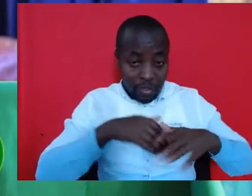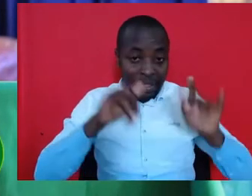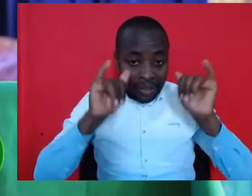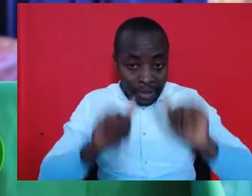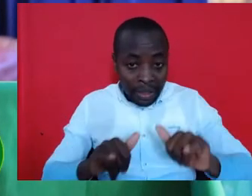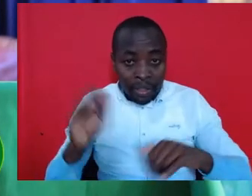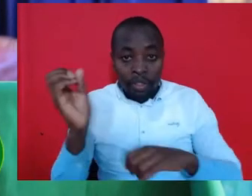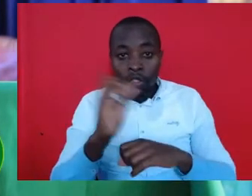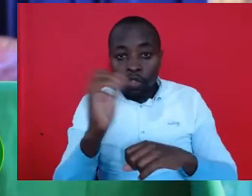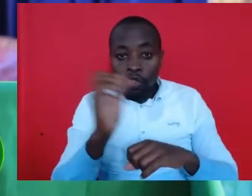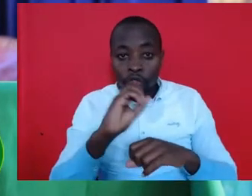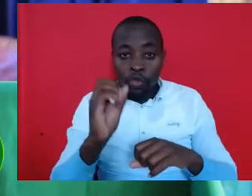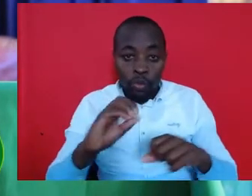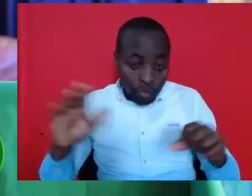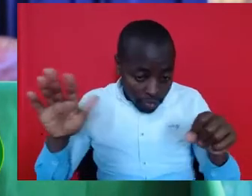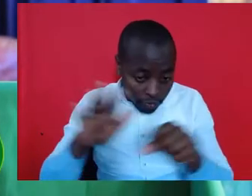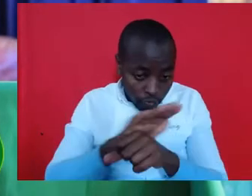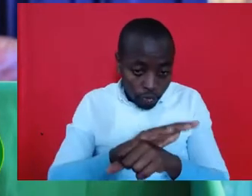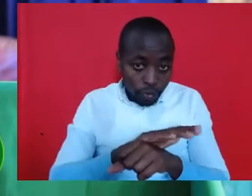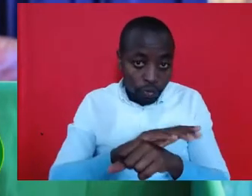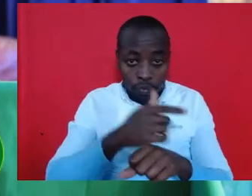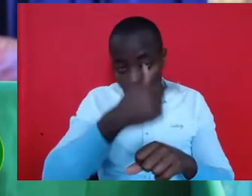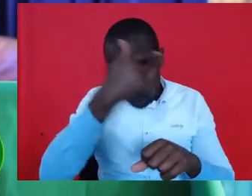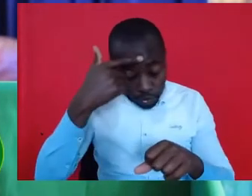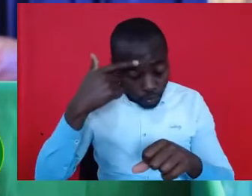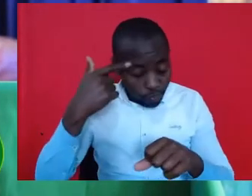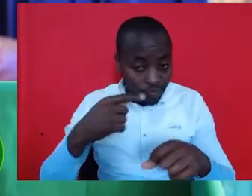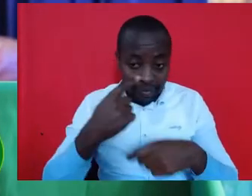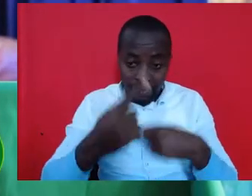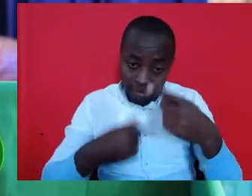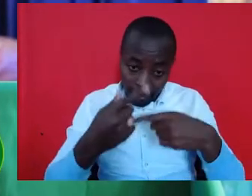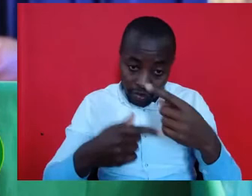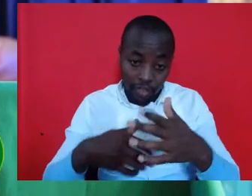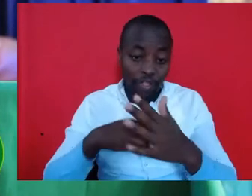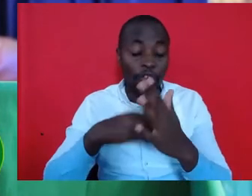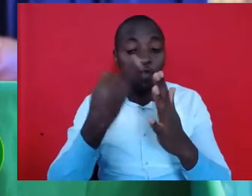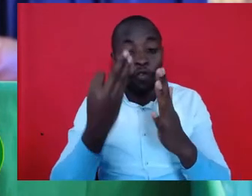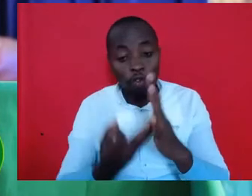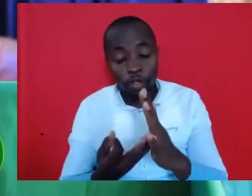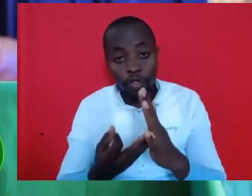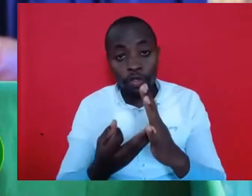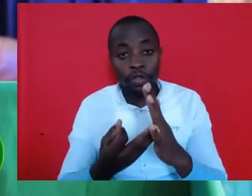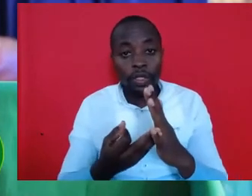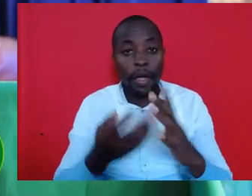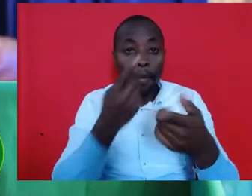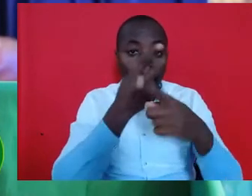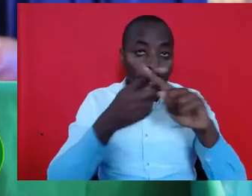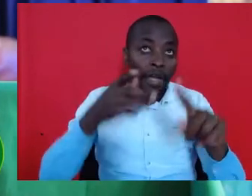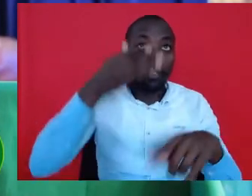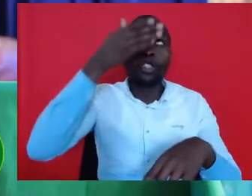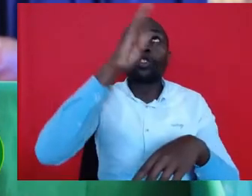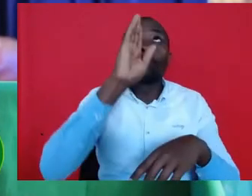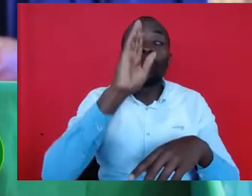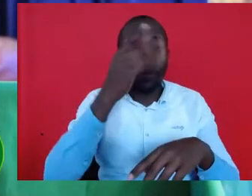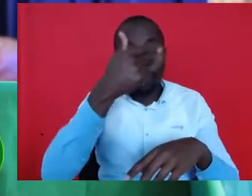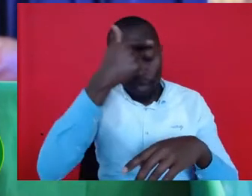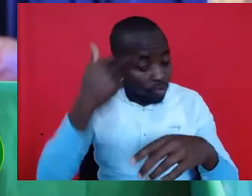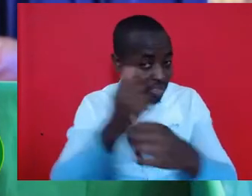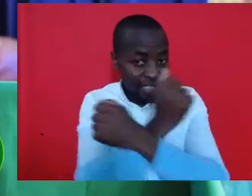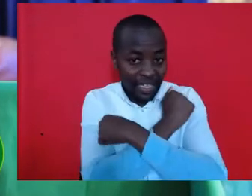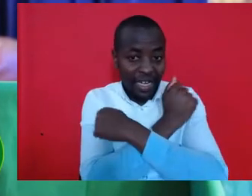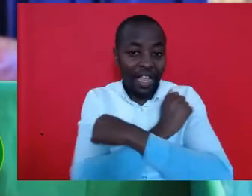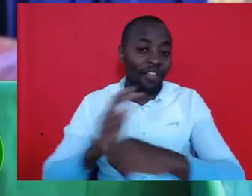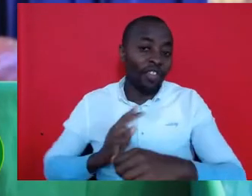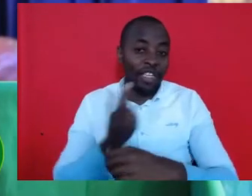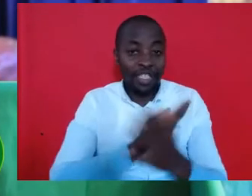Haitajaa pale, kwa maana tuwaweka ikitoka. Lakini Mungu kwa maana atupenda sana katika kipengele cha